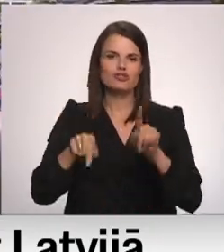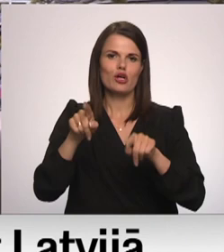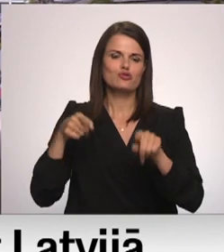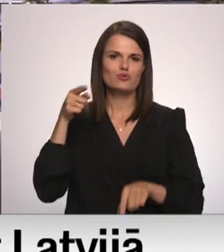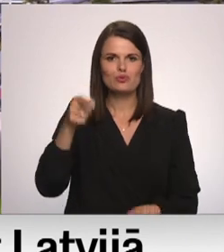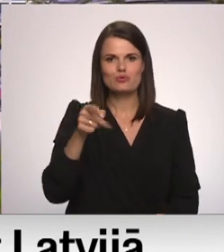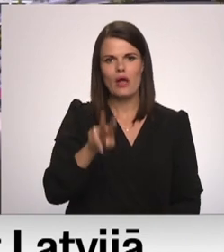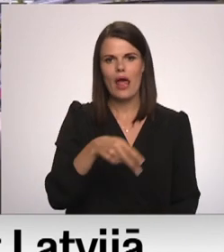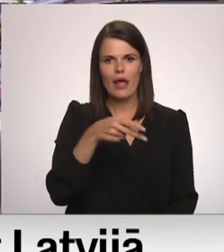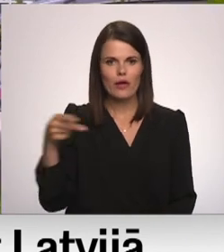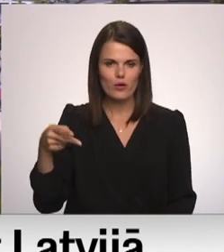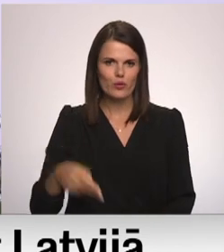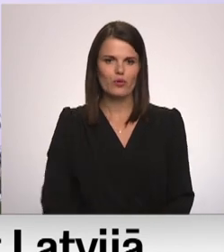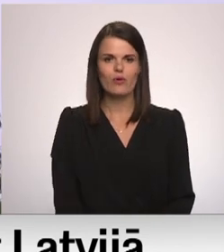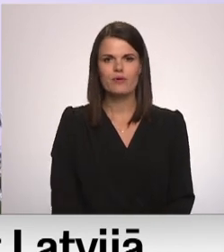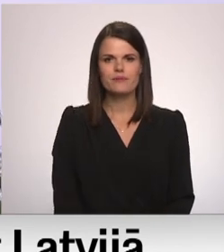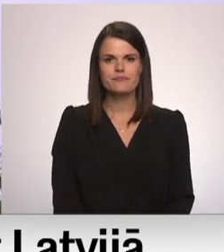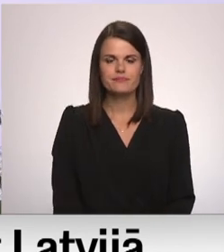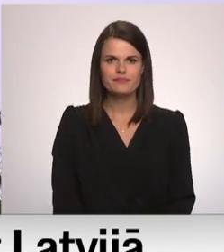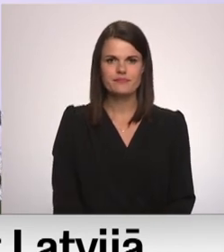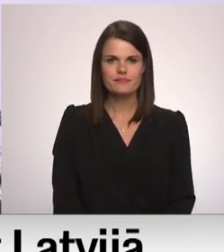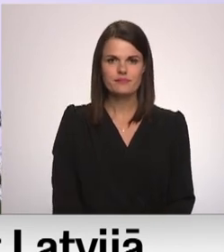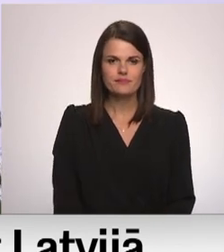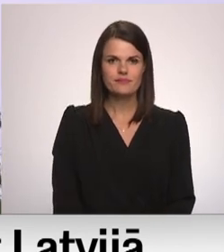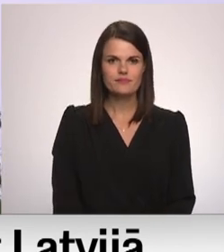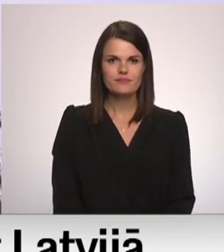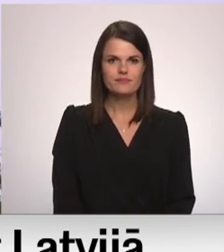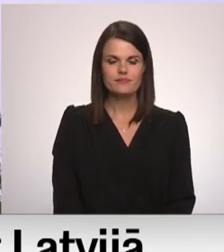tūkstošiem eiro. Diana Boltiņa, Mikus Andersons, Zemgales reģionālā televīzija.